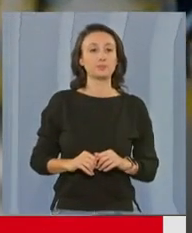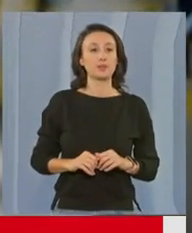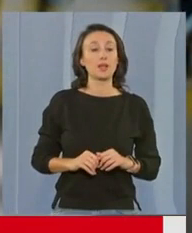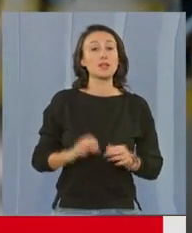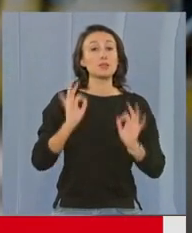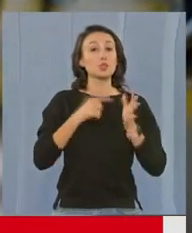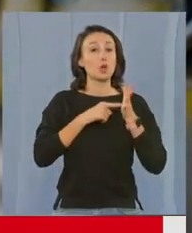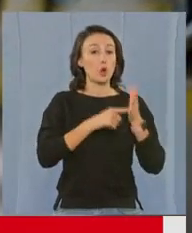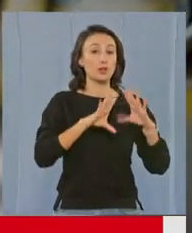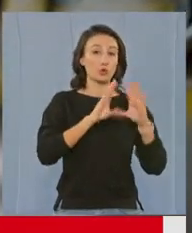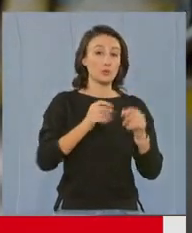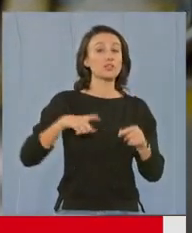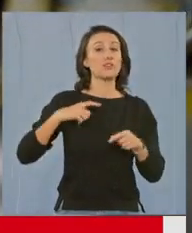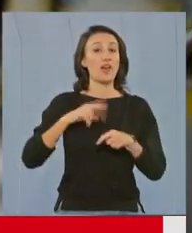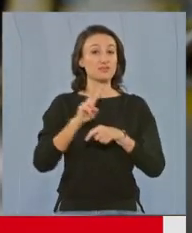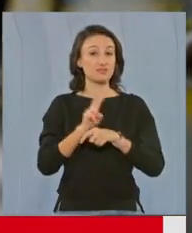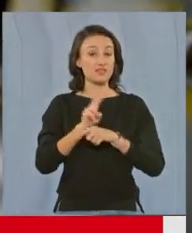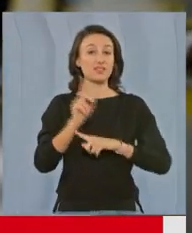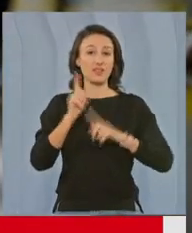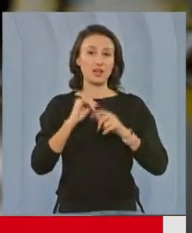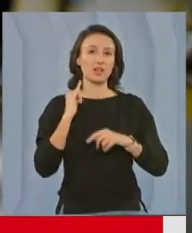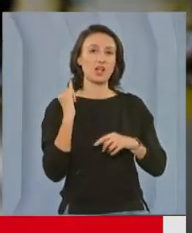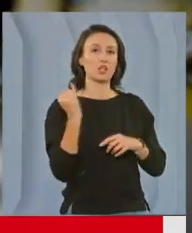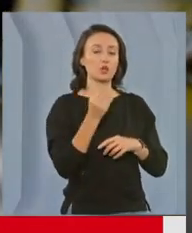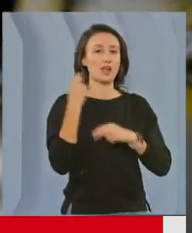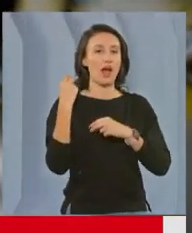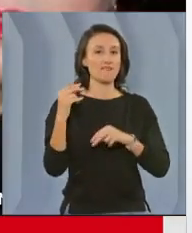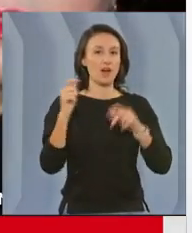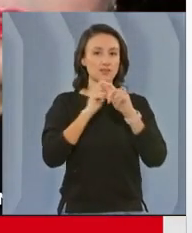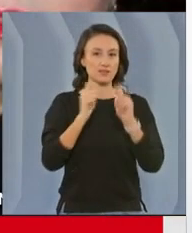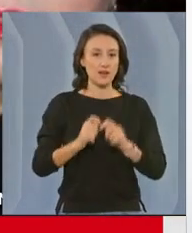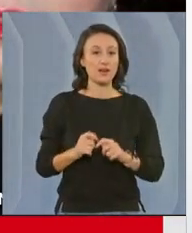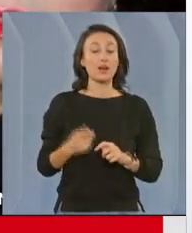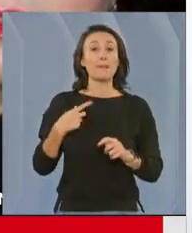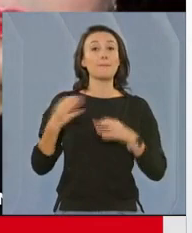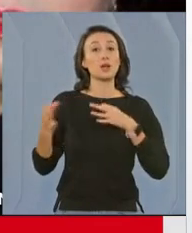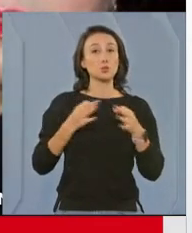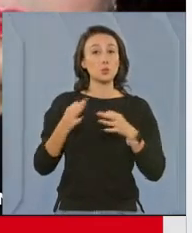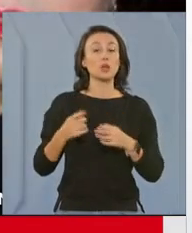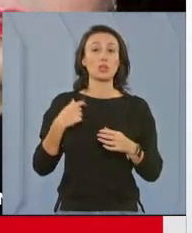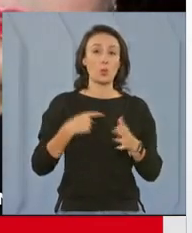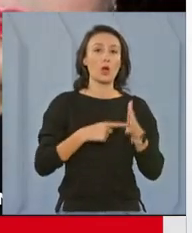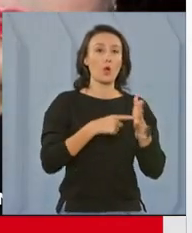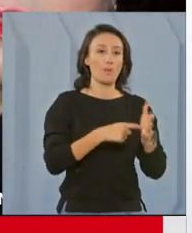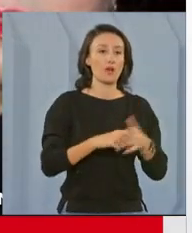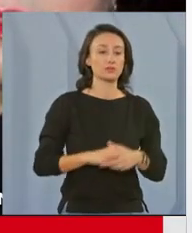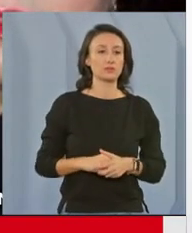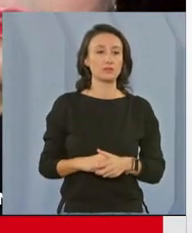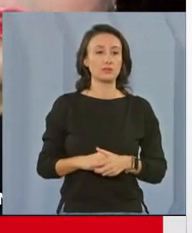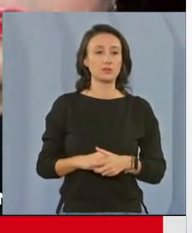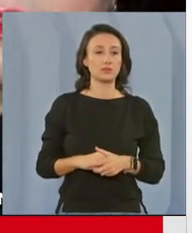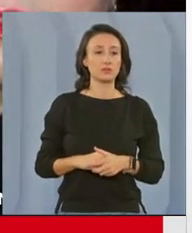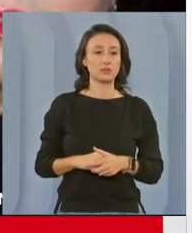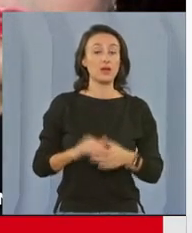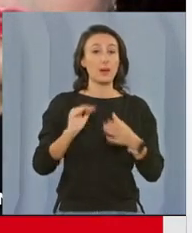recomandă românilor să fie prudenți în cazul în care călătoresc în afara țării. În măsură de precauție, eu recomand